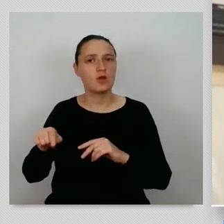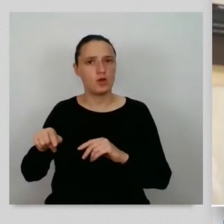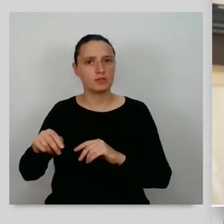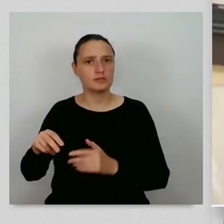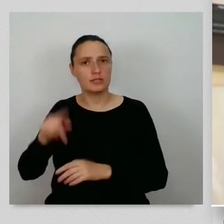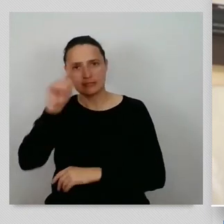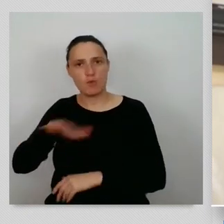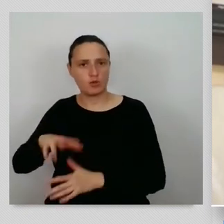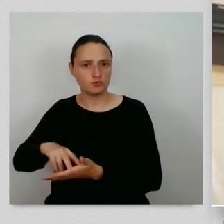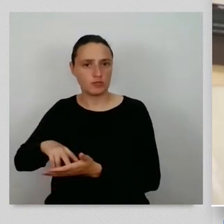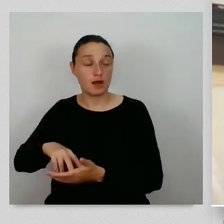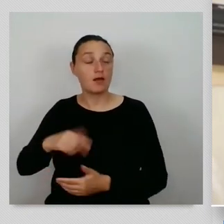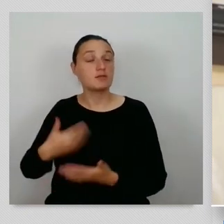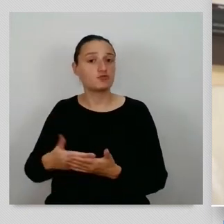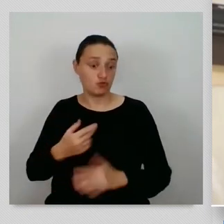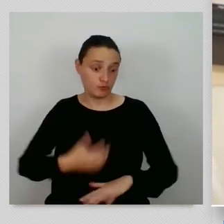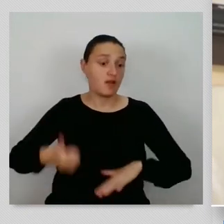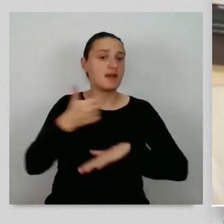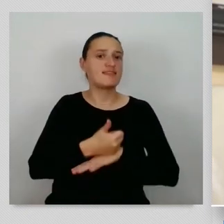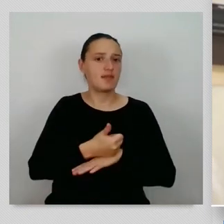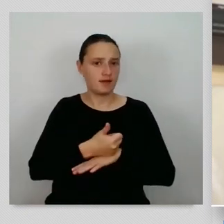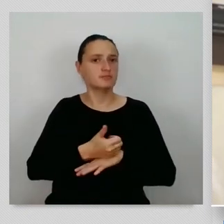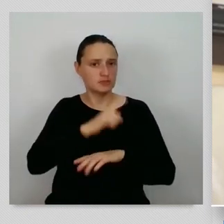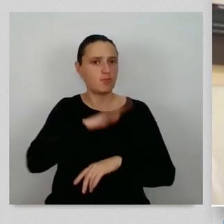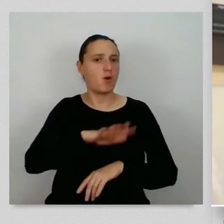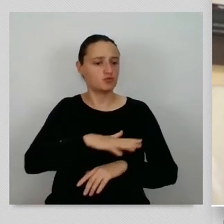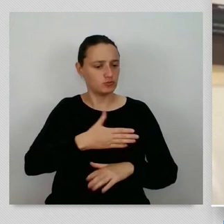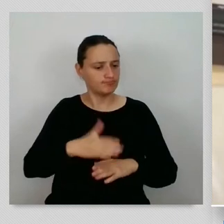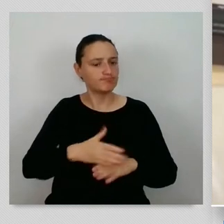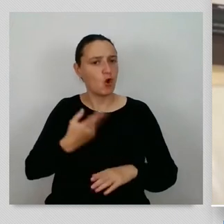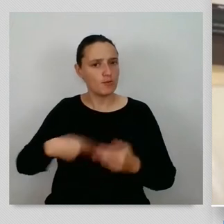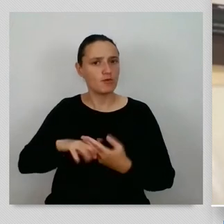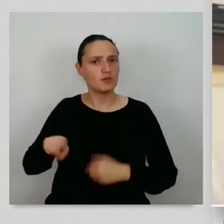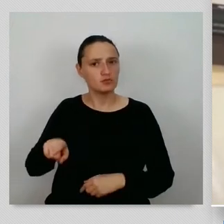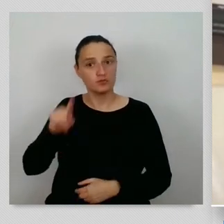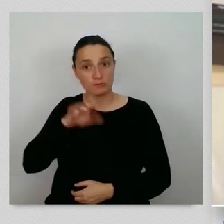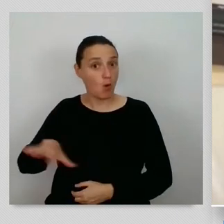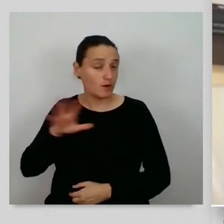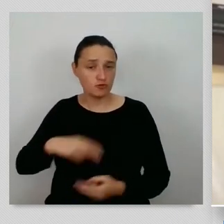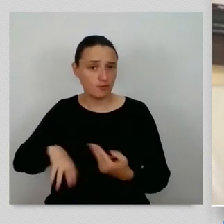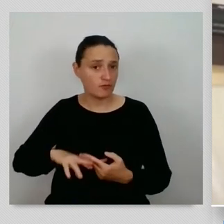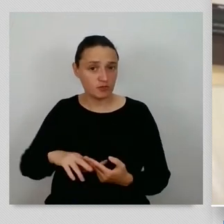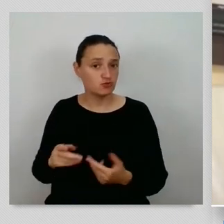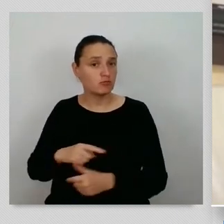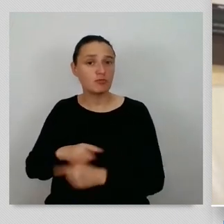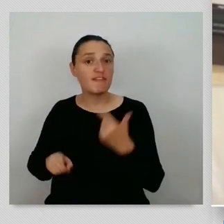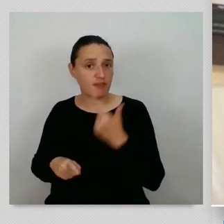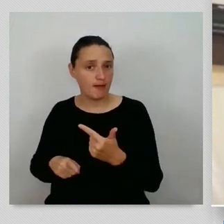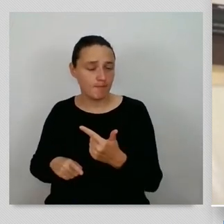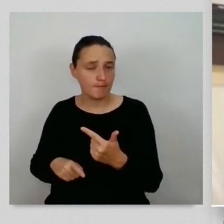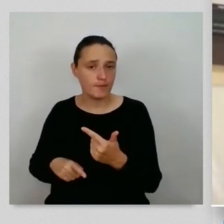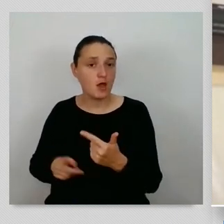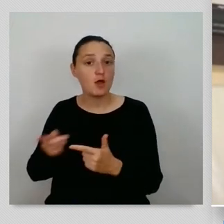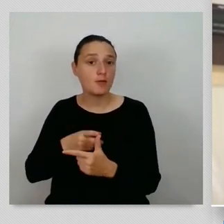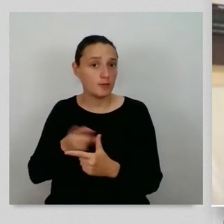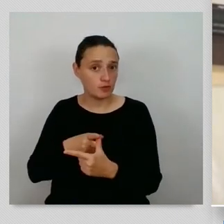pozostać jakby w roli tych liderów. Odpowiedzi społeczne też obserwujemy. Są dwie. Z jednej